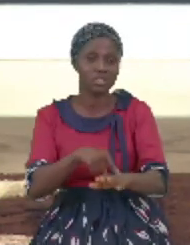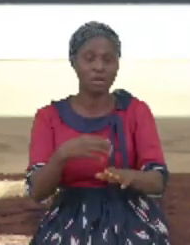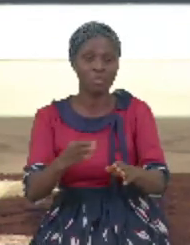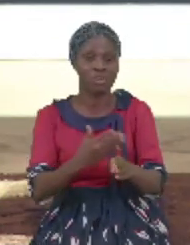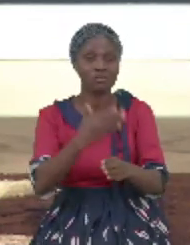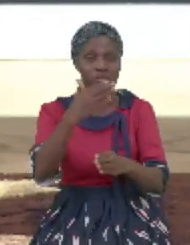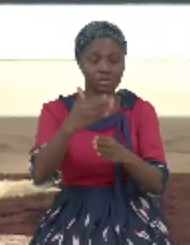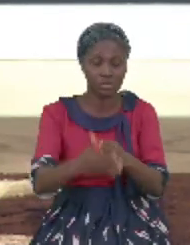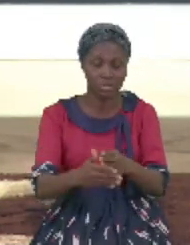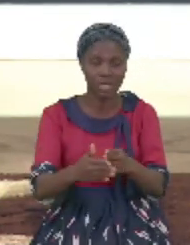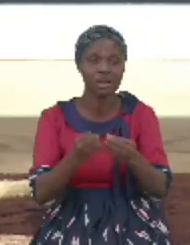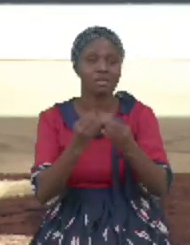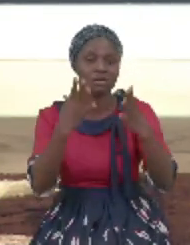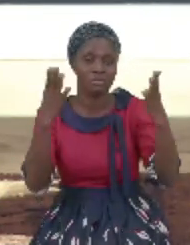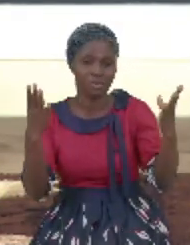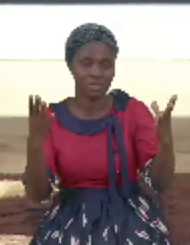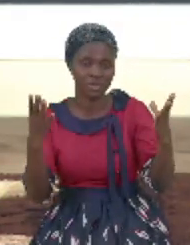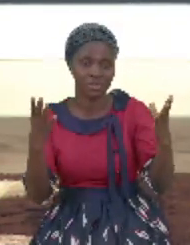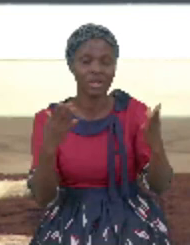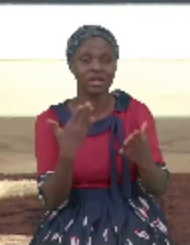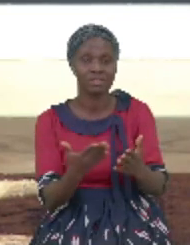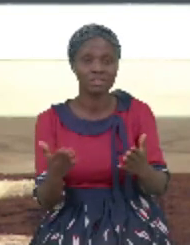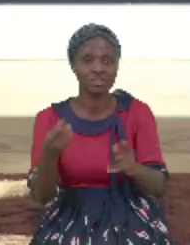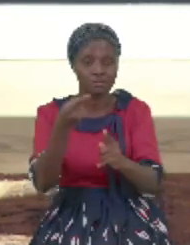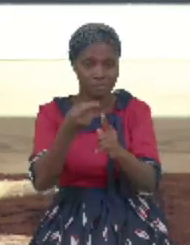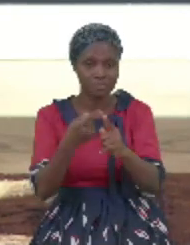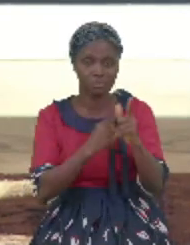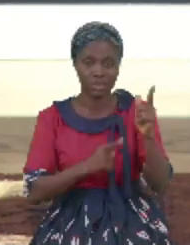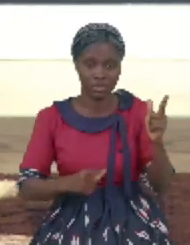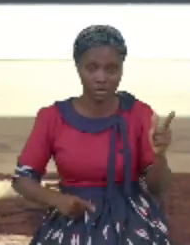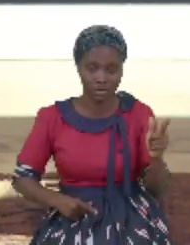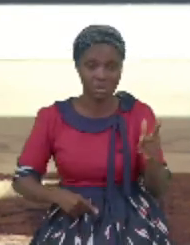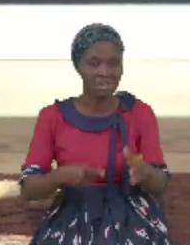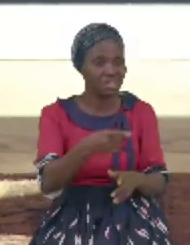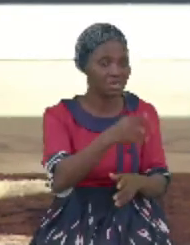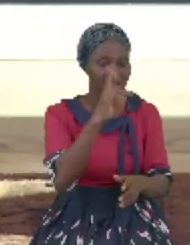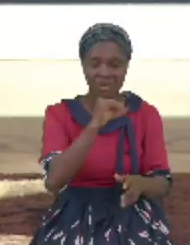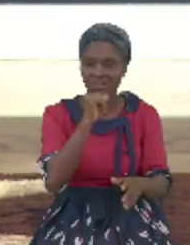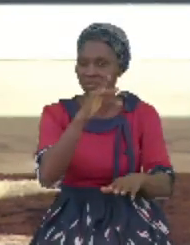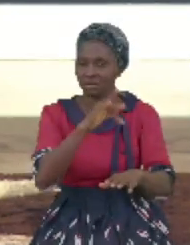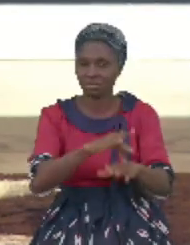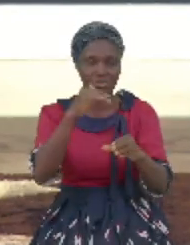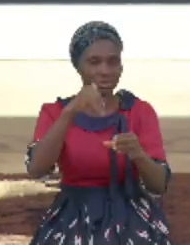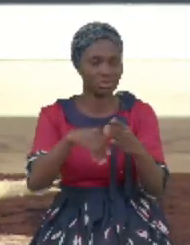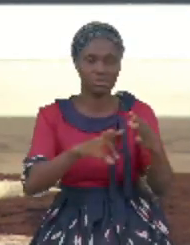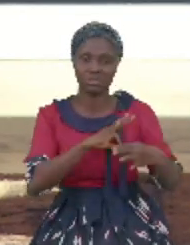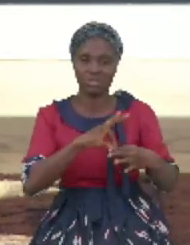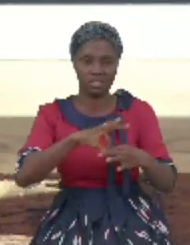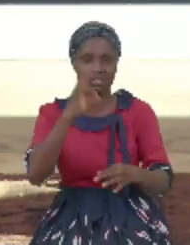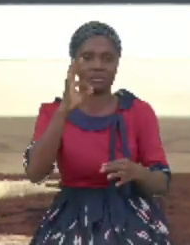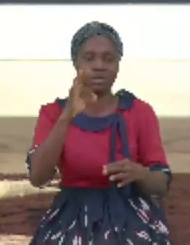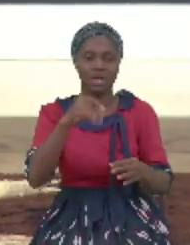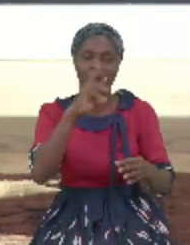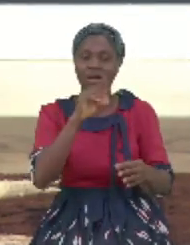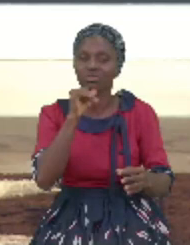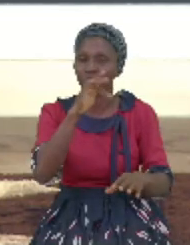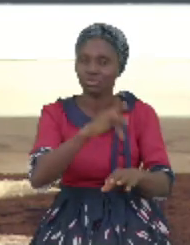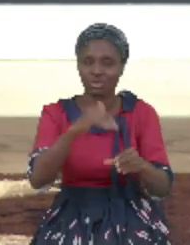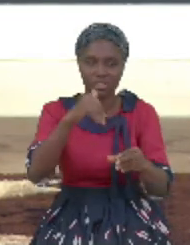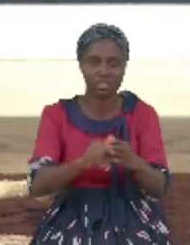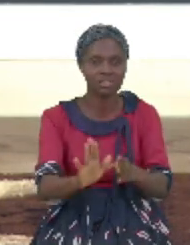temps d'une abondance, d'une plénitude des choses du Seigneur, ils ne sont pas réveillés,